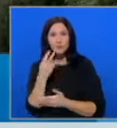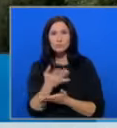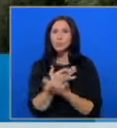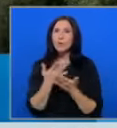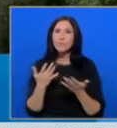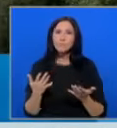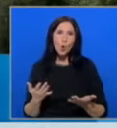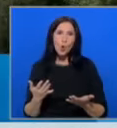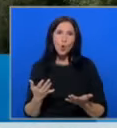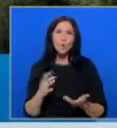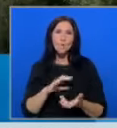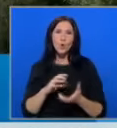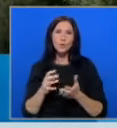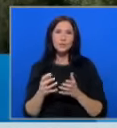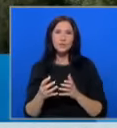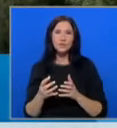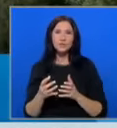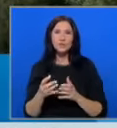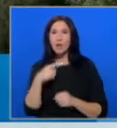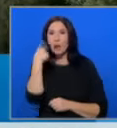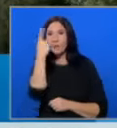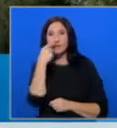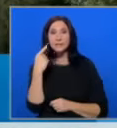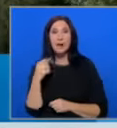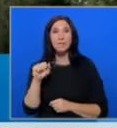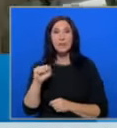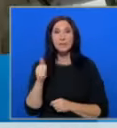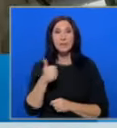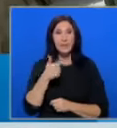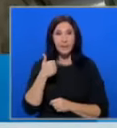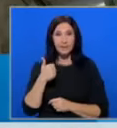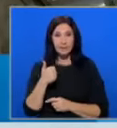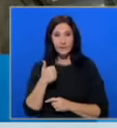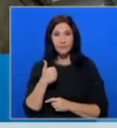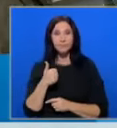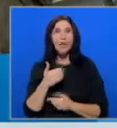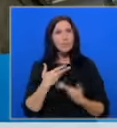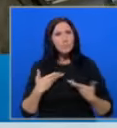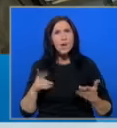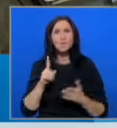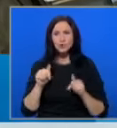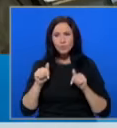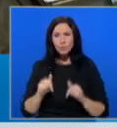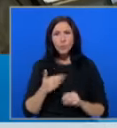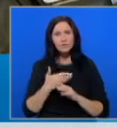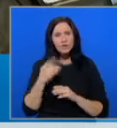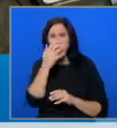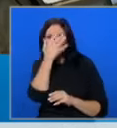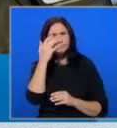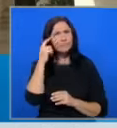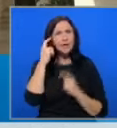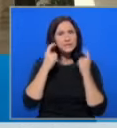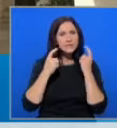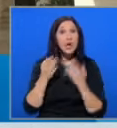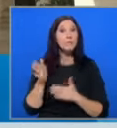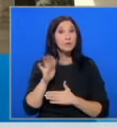много политически лица, партийни лидери, да. И ние можем от тук вече да разсъждаваме